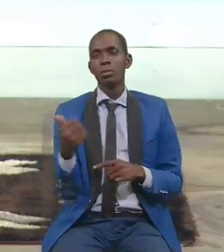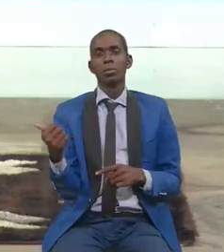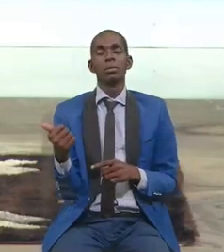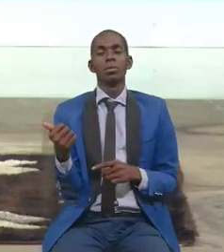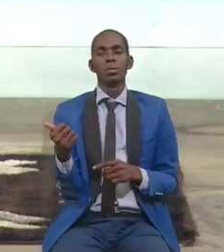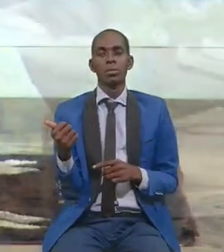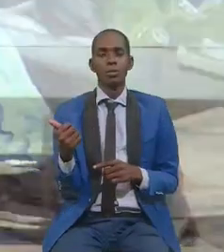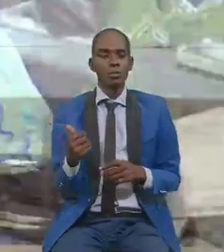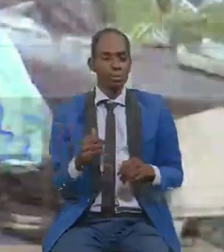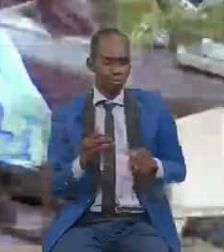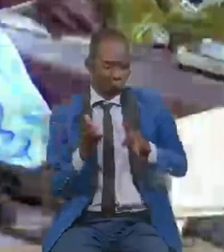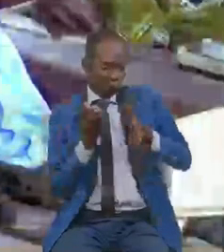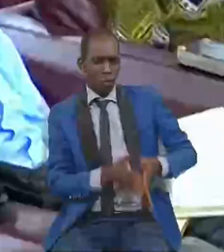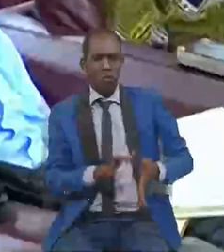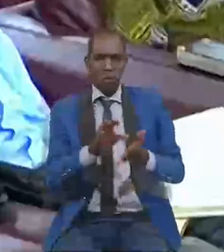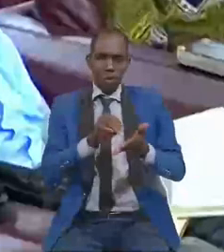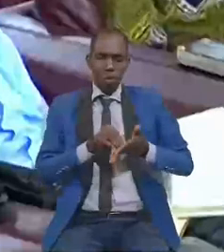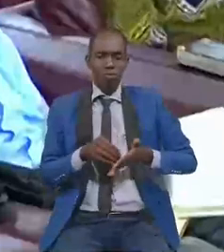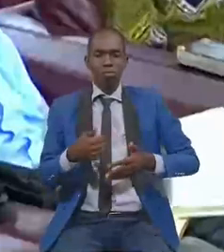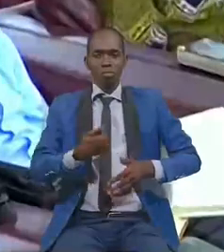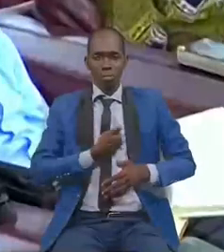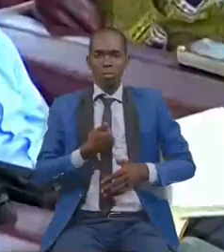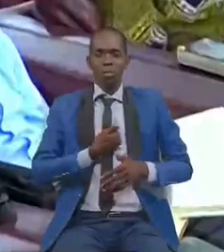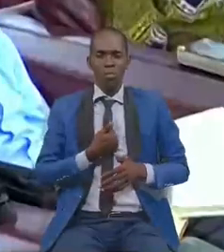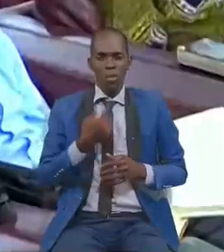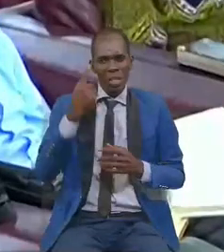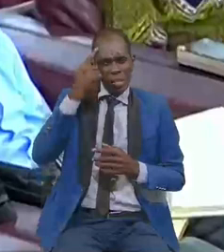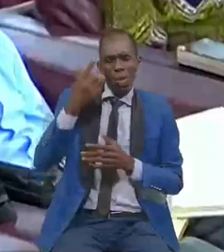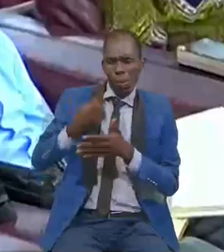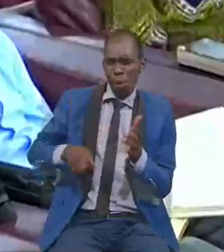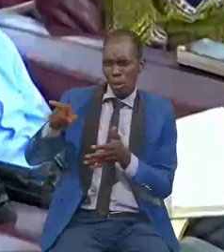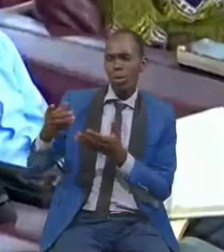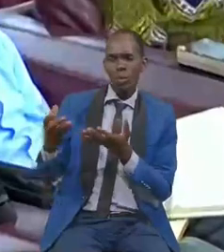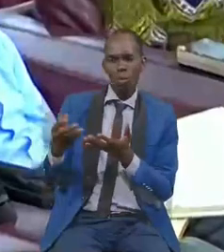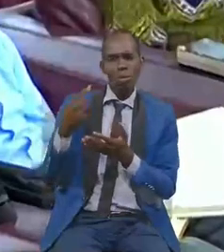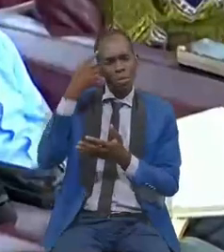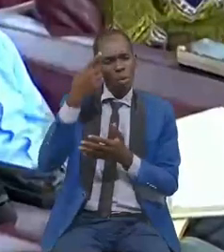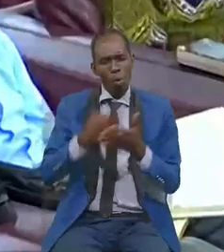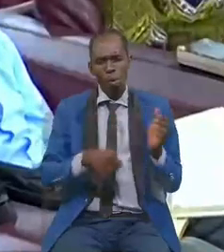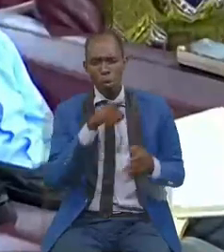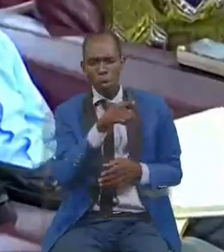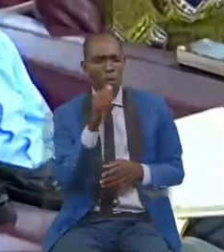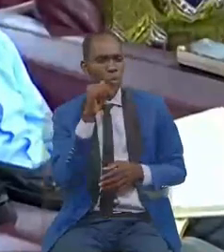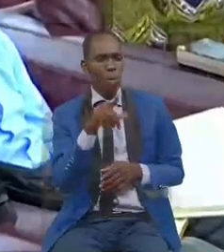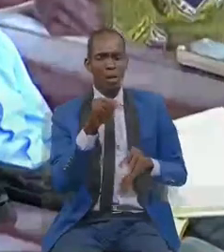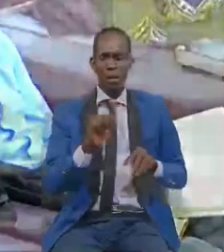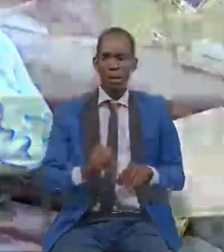Sortez de votre zone de confort, pensez à ce qu'il veut, pensez à ce dont elle a besoin, et